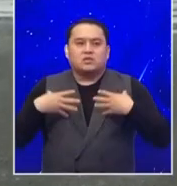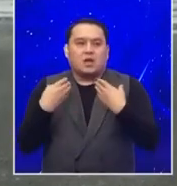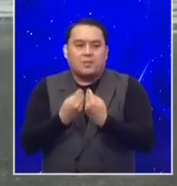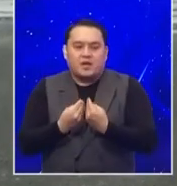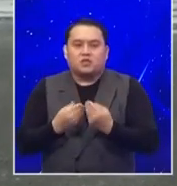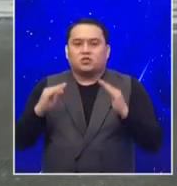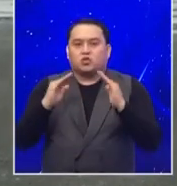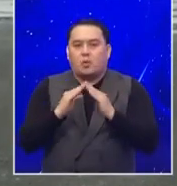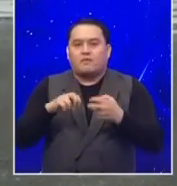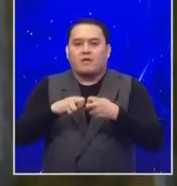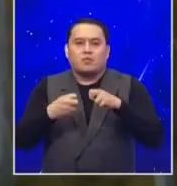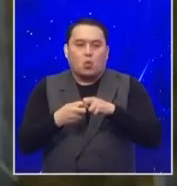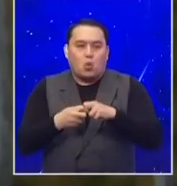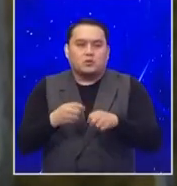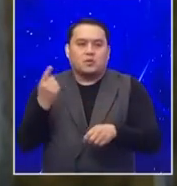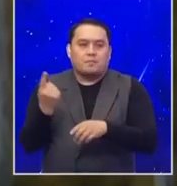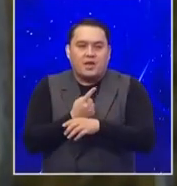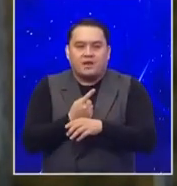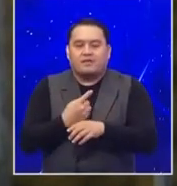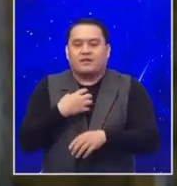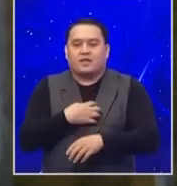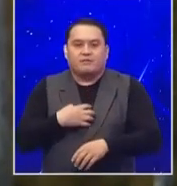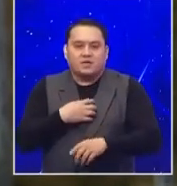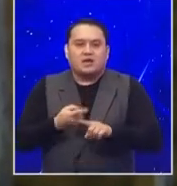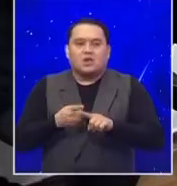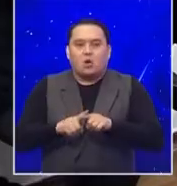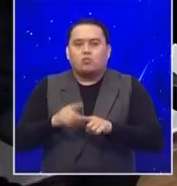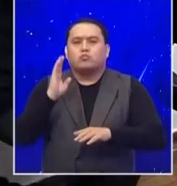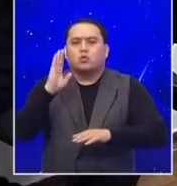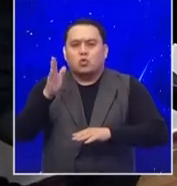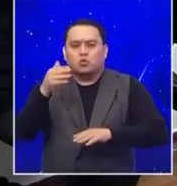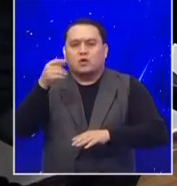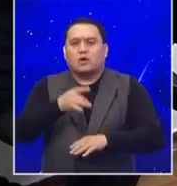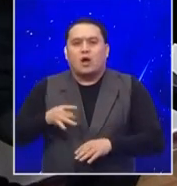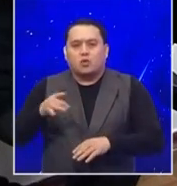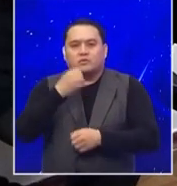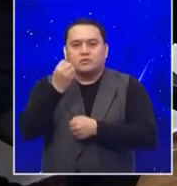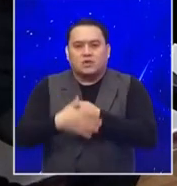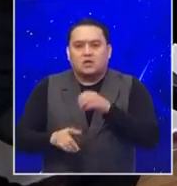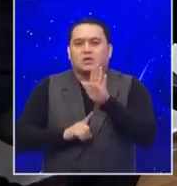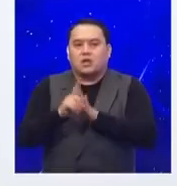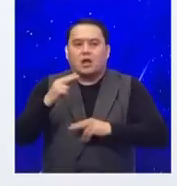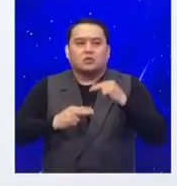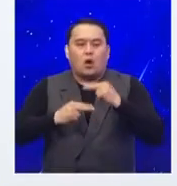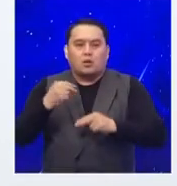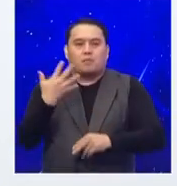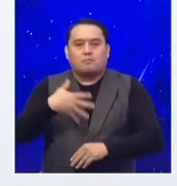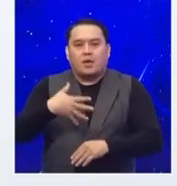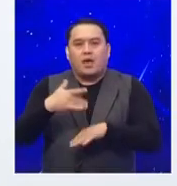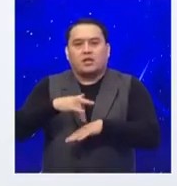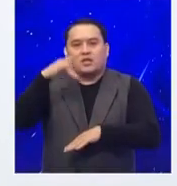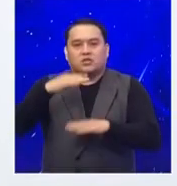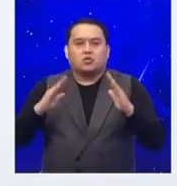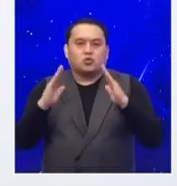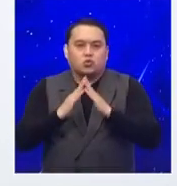Поэтому жилищный вопрос для сельчан является одним из приоритетных. Уже в будущем году в районном центре будет начато строительство пятиэтажного